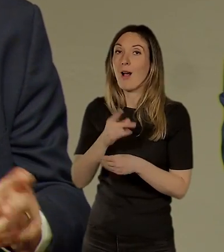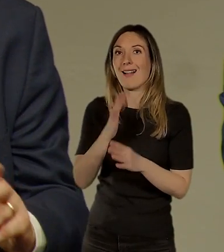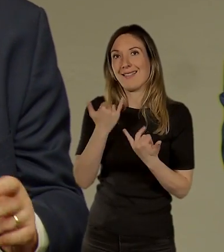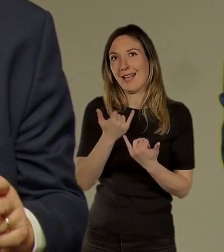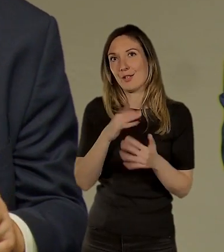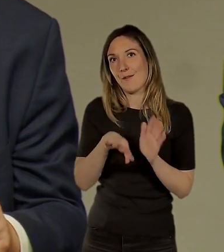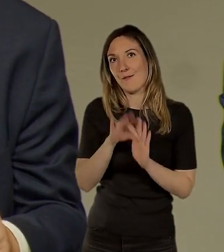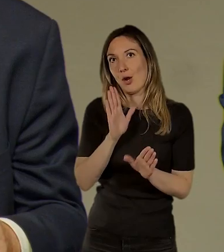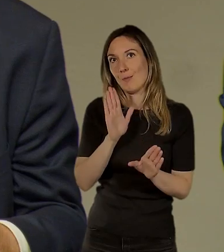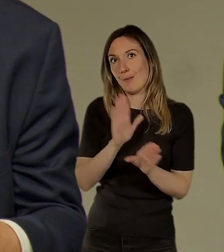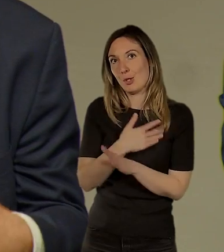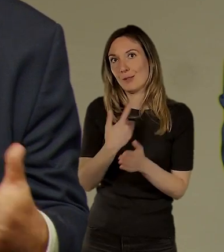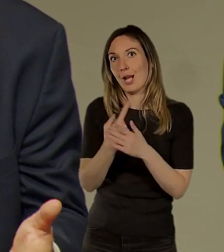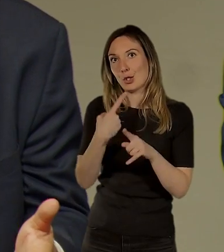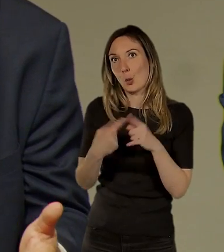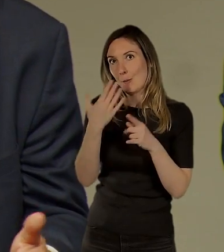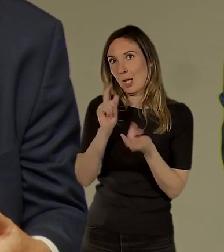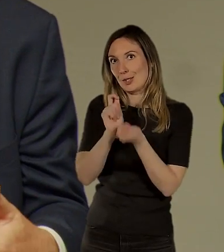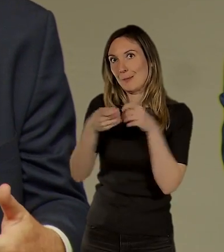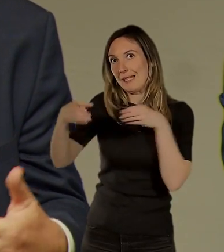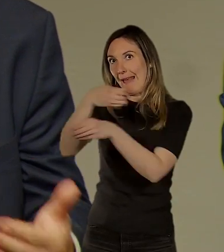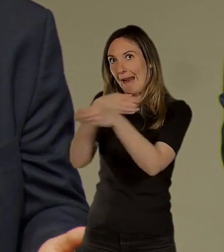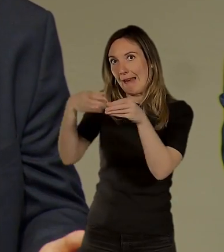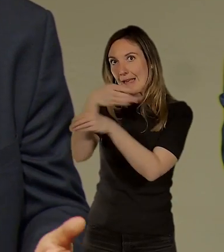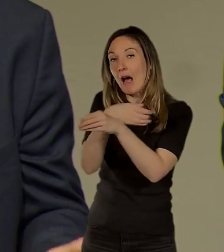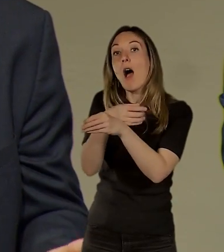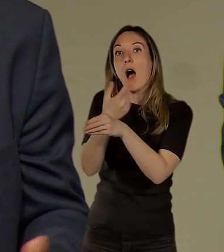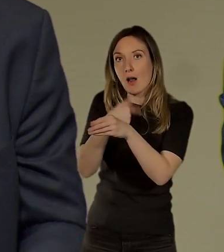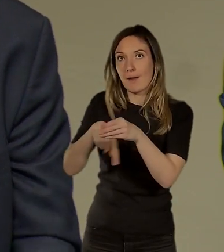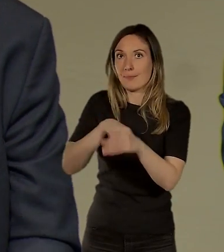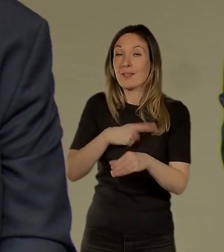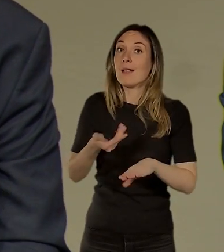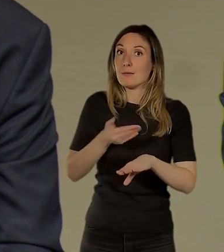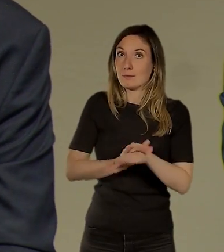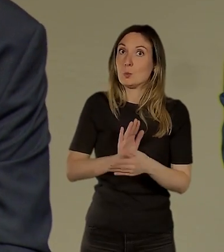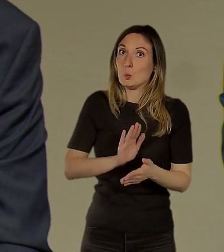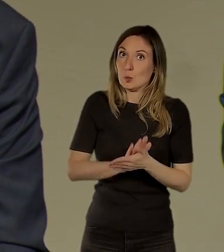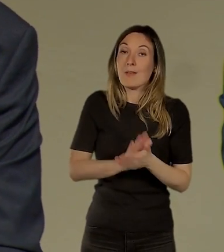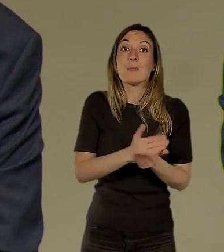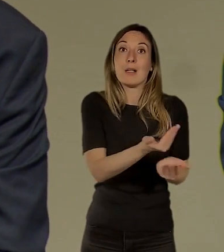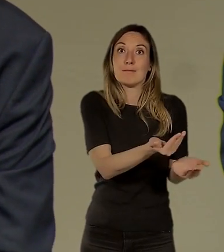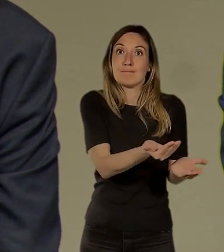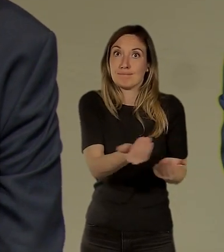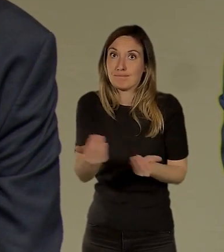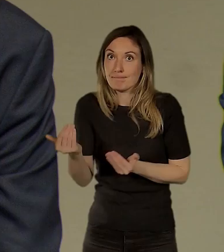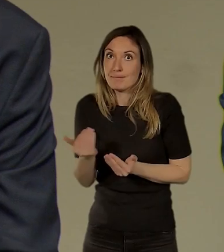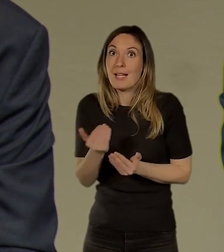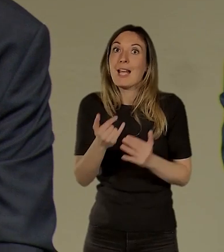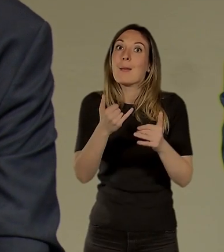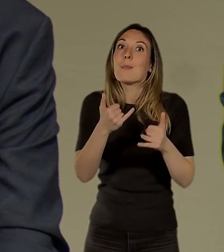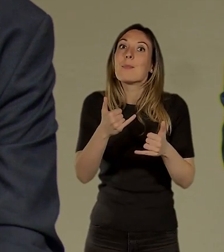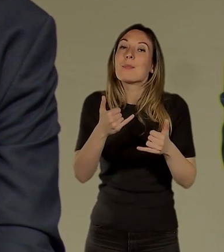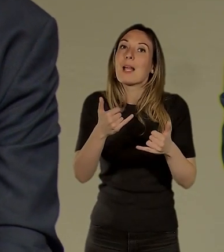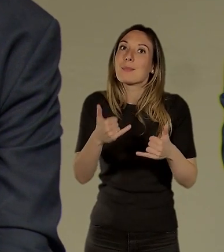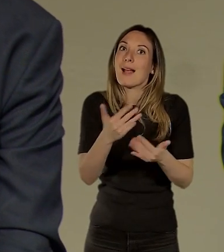to trošku jinak nastavený, čili to rozhodnutí rady bylo správný. A uděláme všechno pro to, aby jsme nastavili